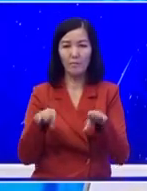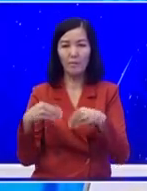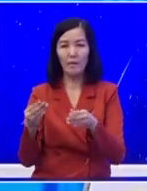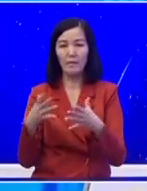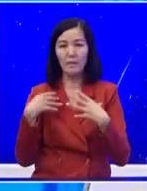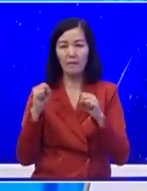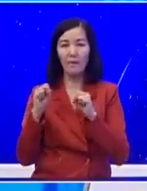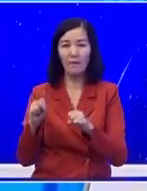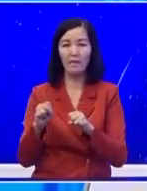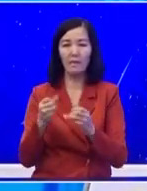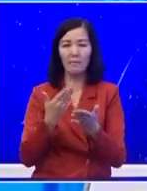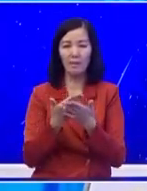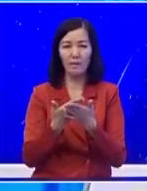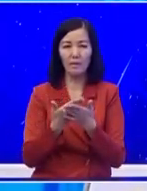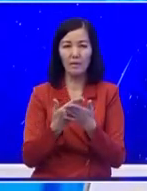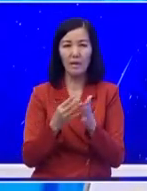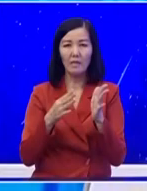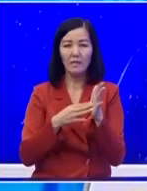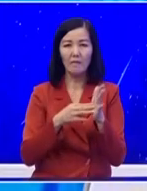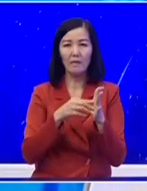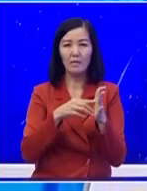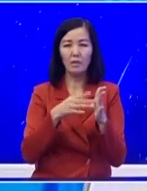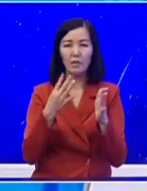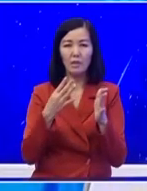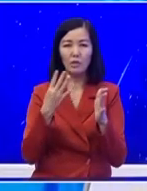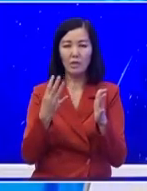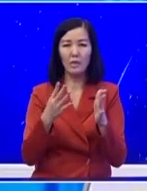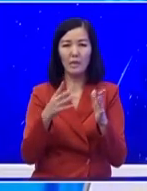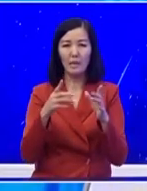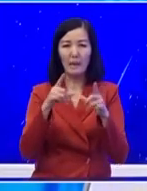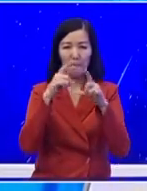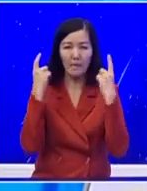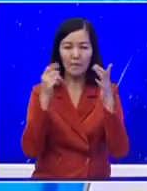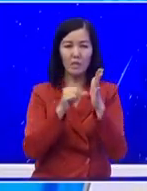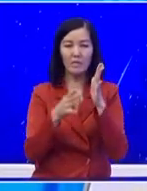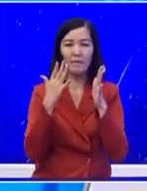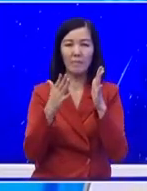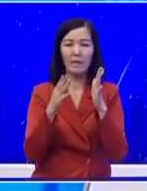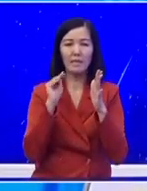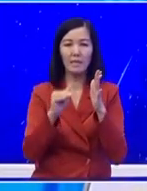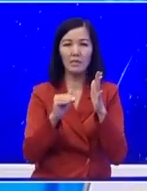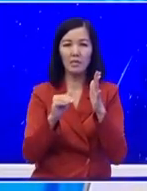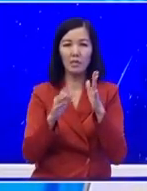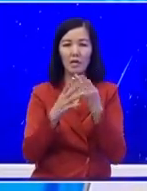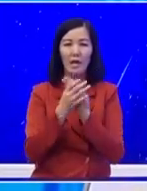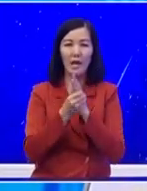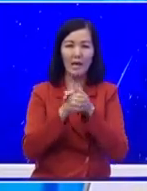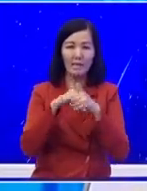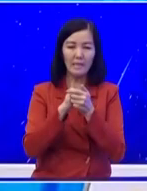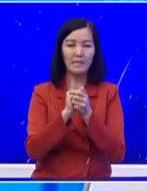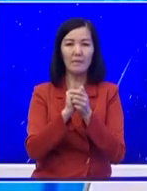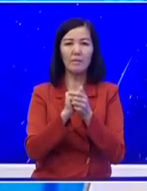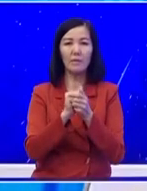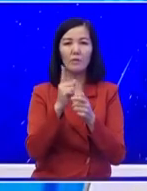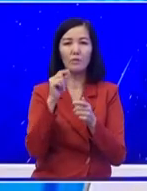органы здравоохранения порядка 9,4 миллиона масок, 65 тысяч литров антисептика,